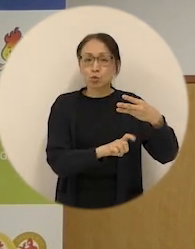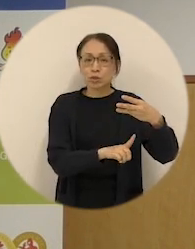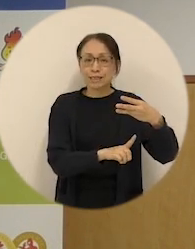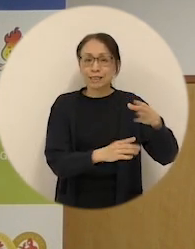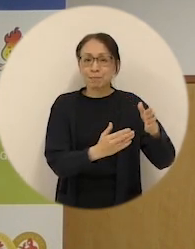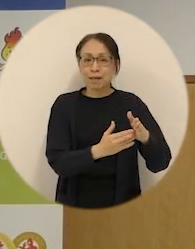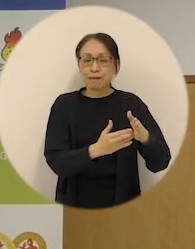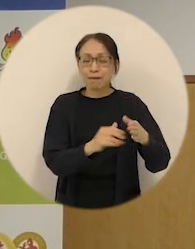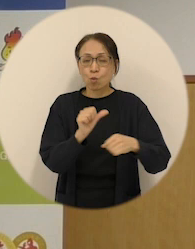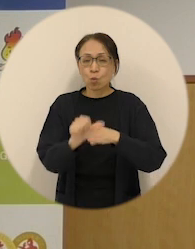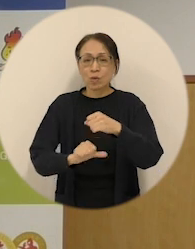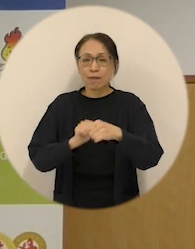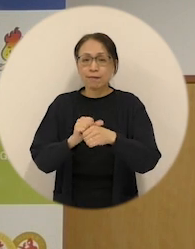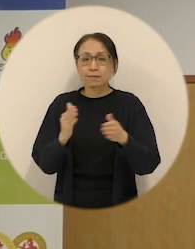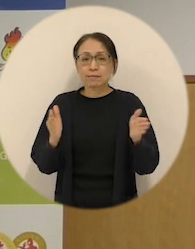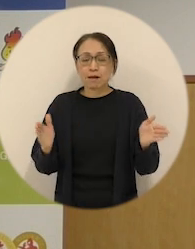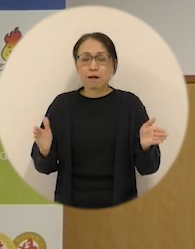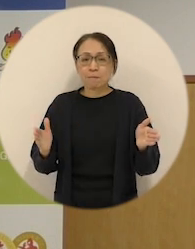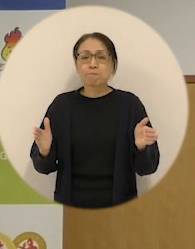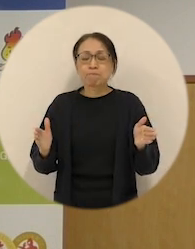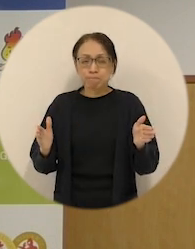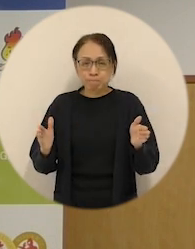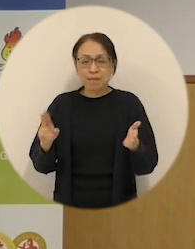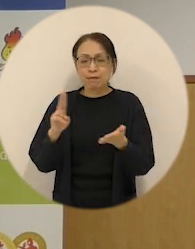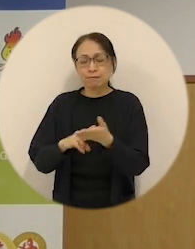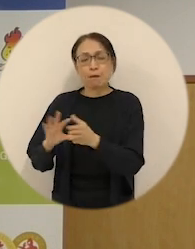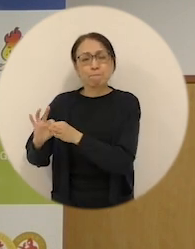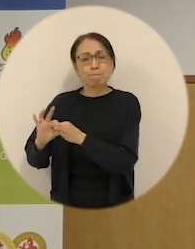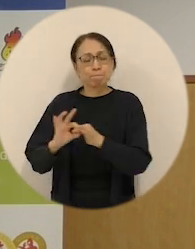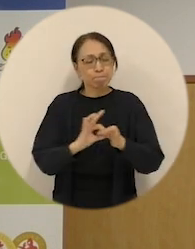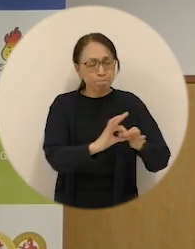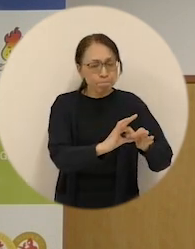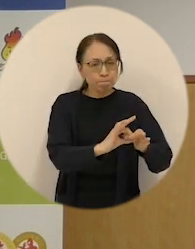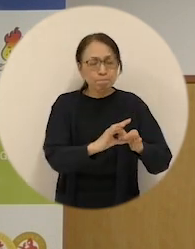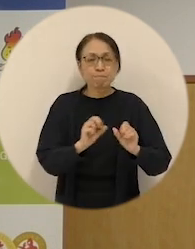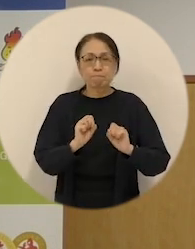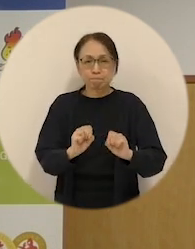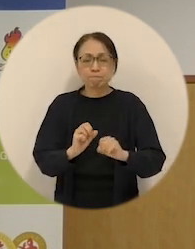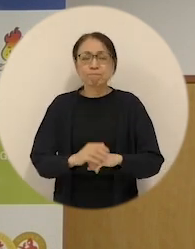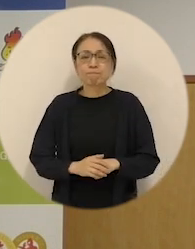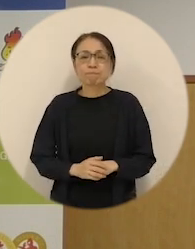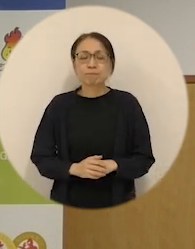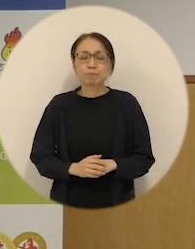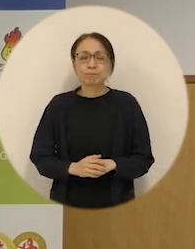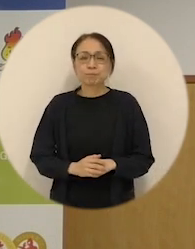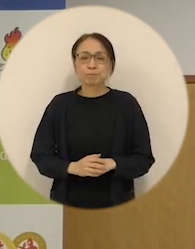5年間引き続き同法人を指定管理者とするものであります。